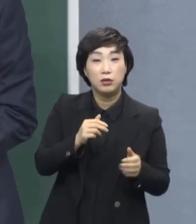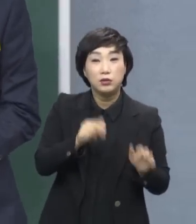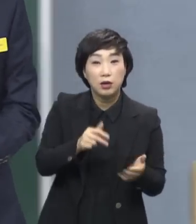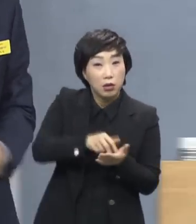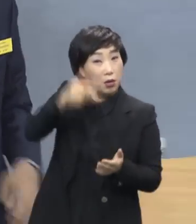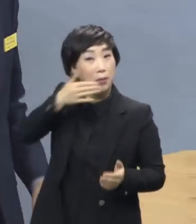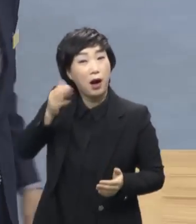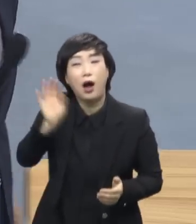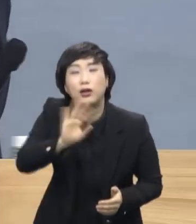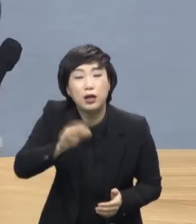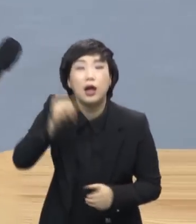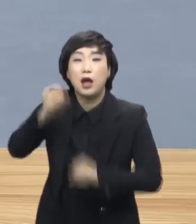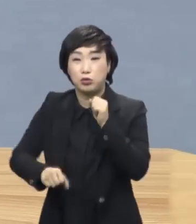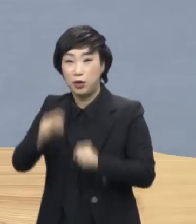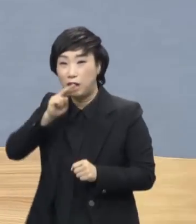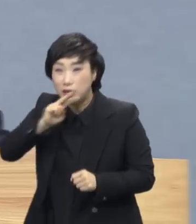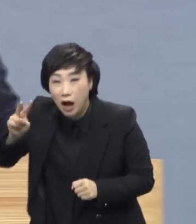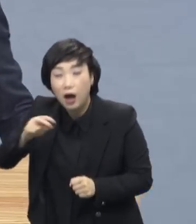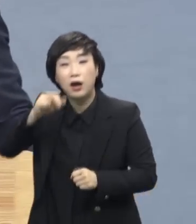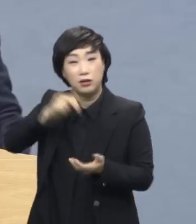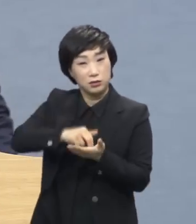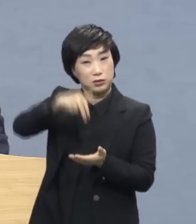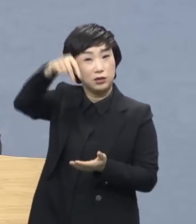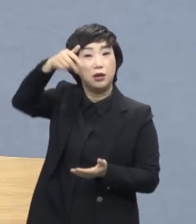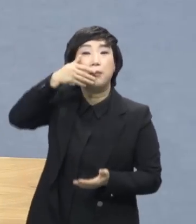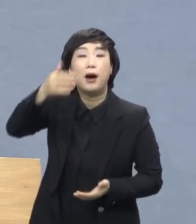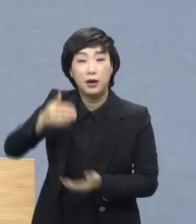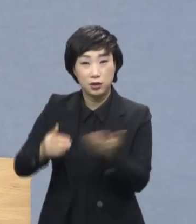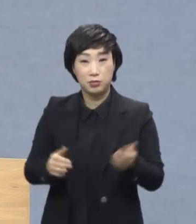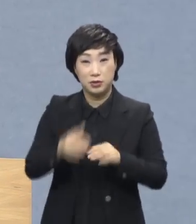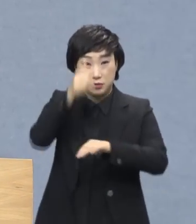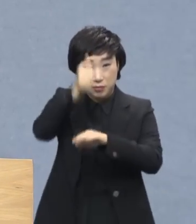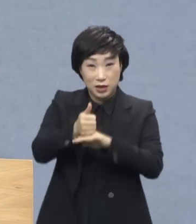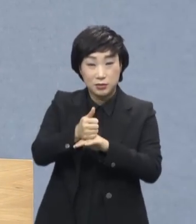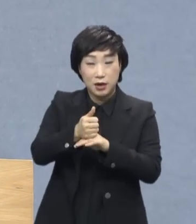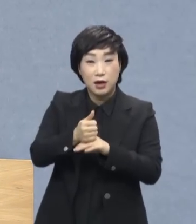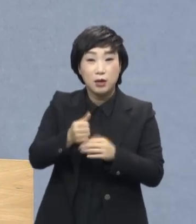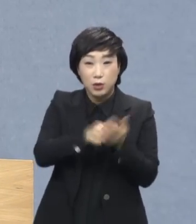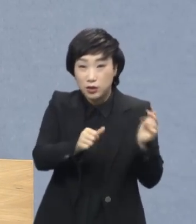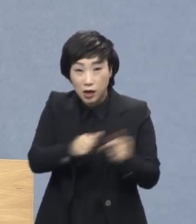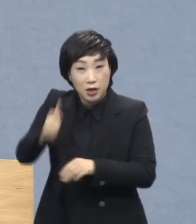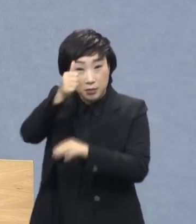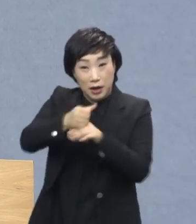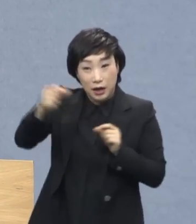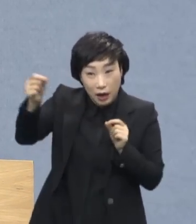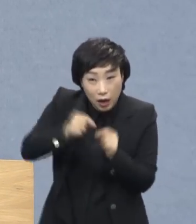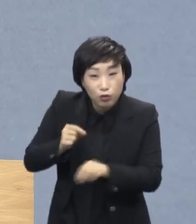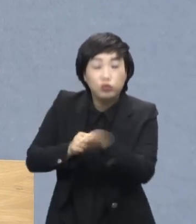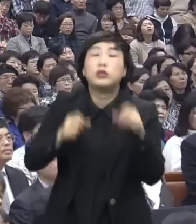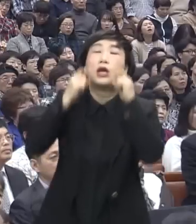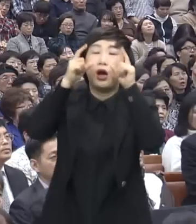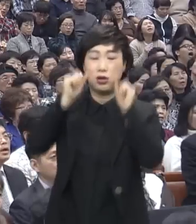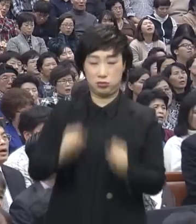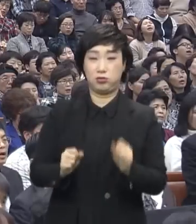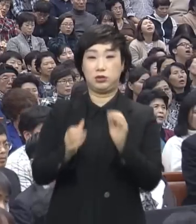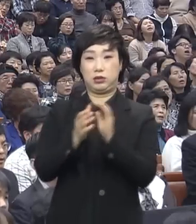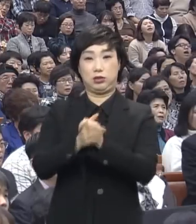것이지. 그래서 우리는 마지막 때 만물이 마지막에 가까울수록 깨어